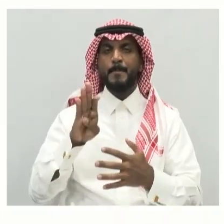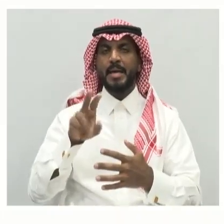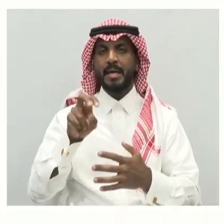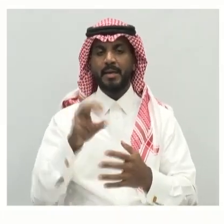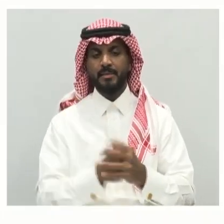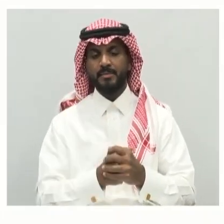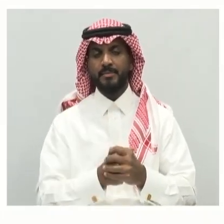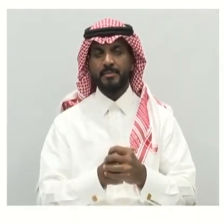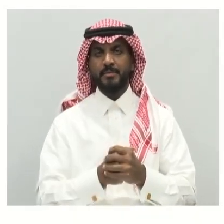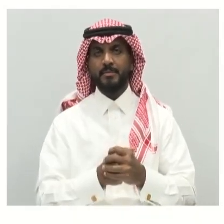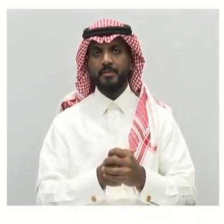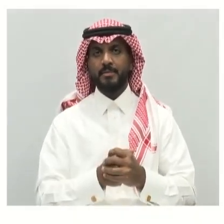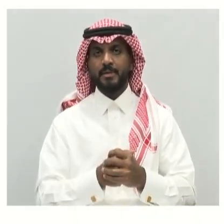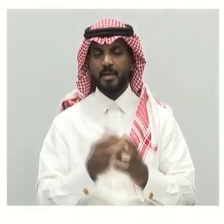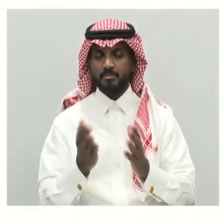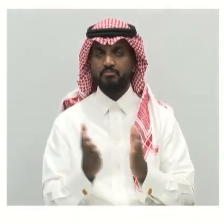مكه اكملوا